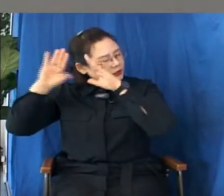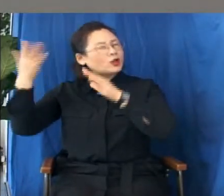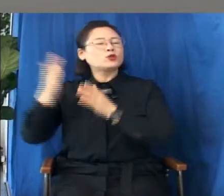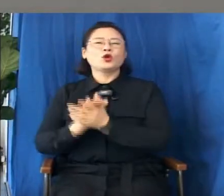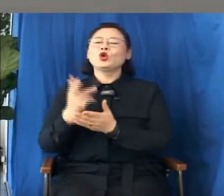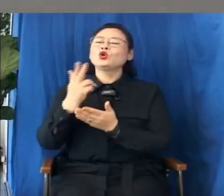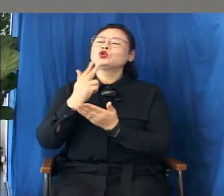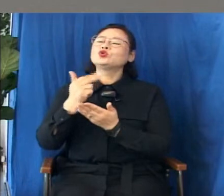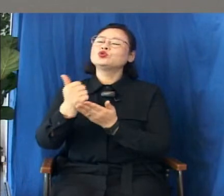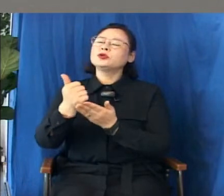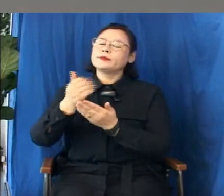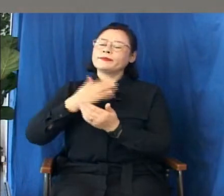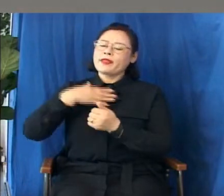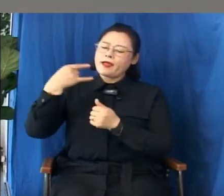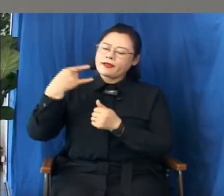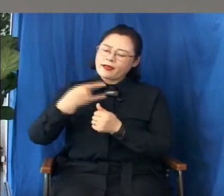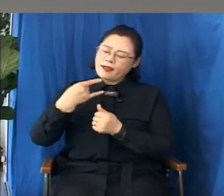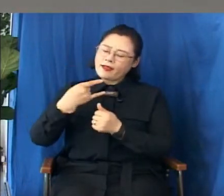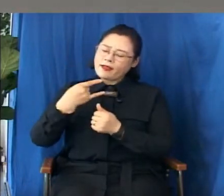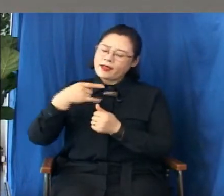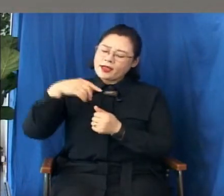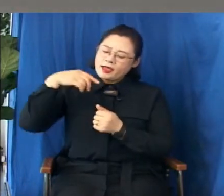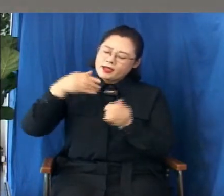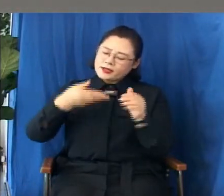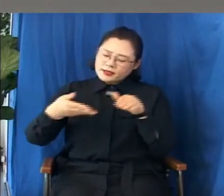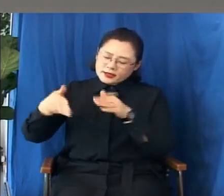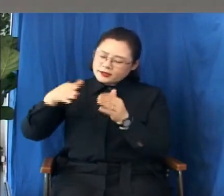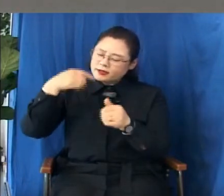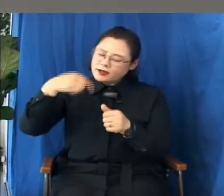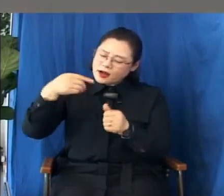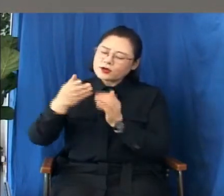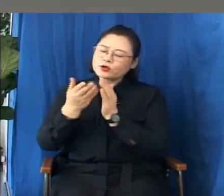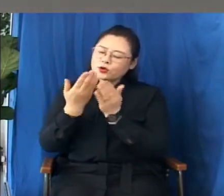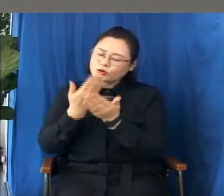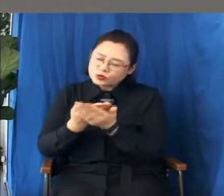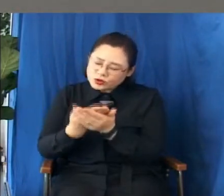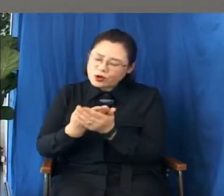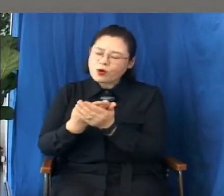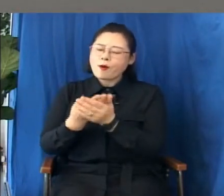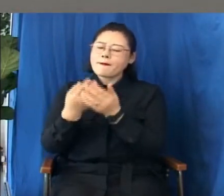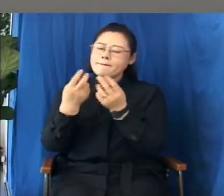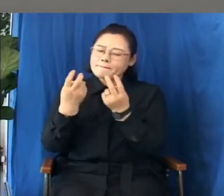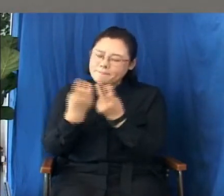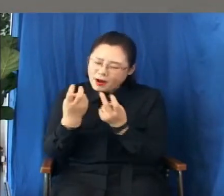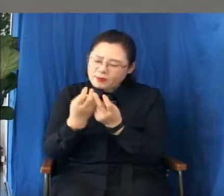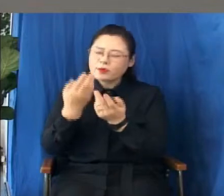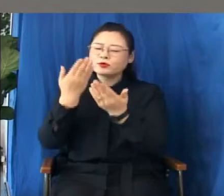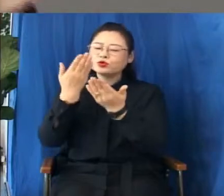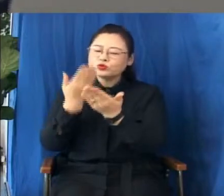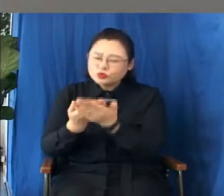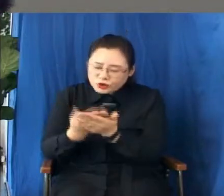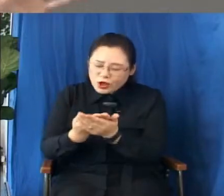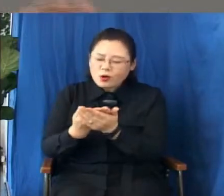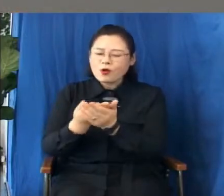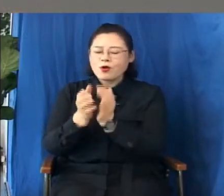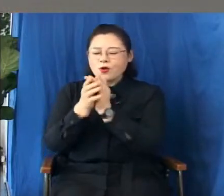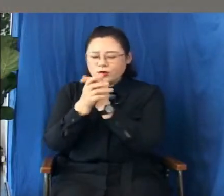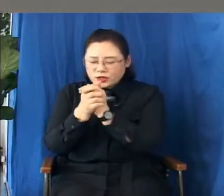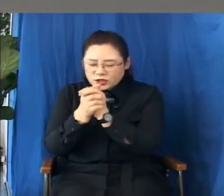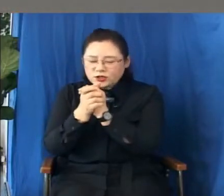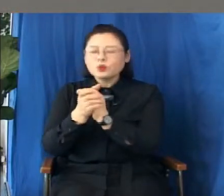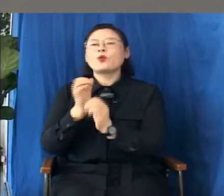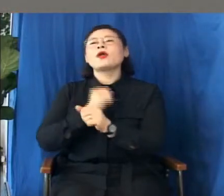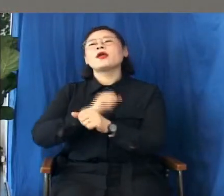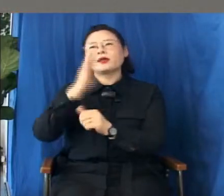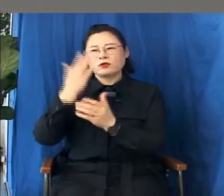제게 길을 가르쳐주세요. 어떻게 하면 될까요? 그러면은 위기에 닥친 한 사람을 구할 수도 있고 어떤 집단을 구할 수도